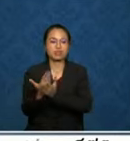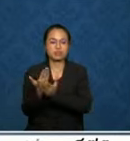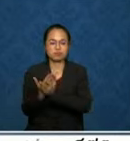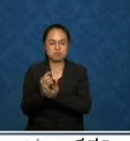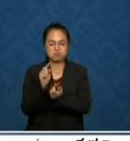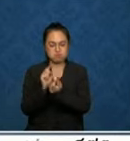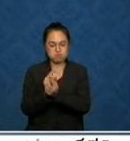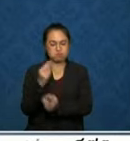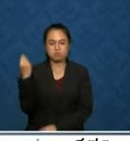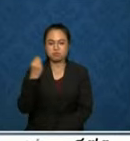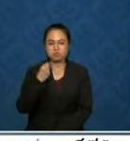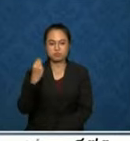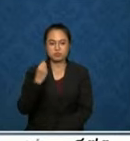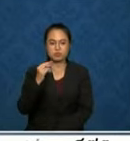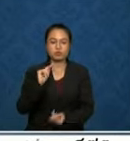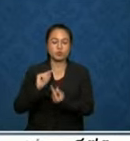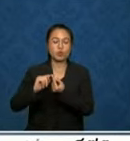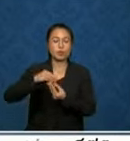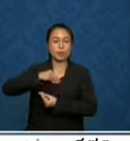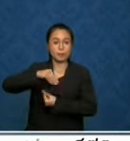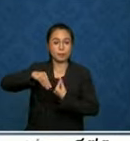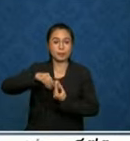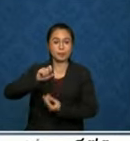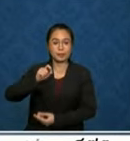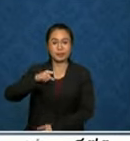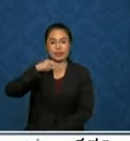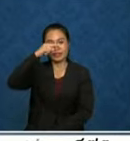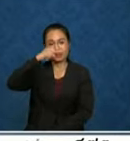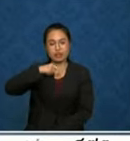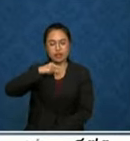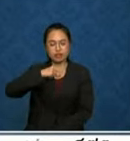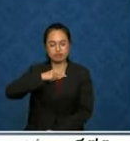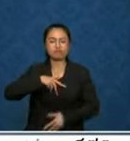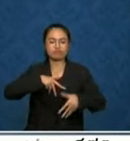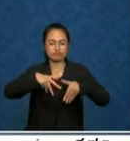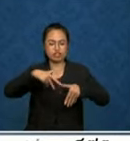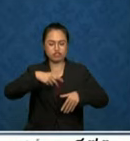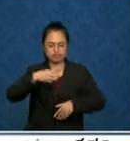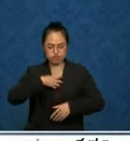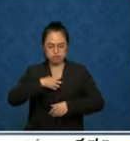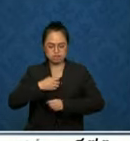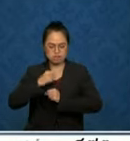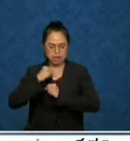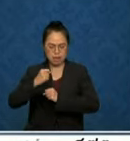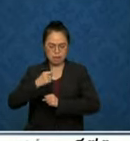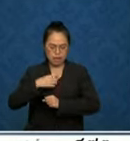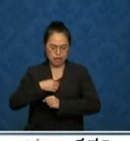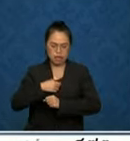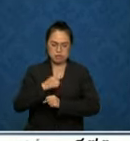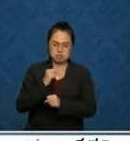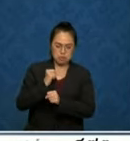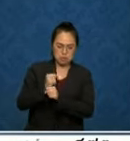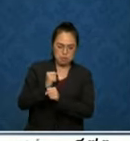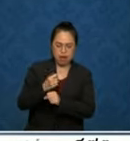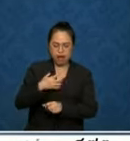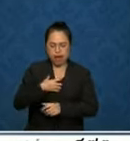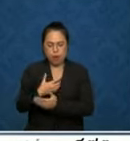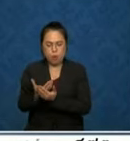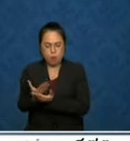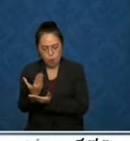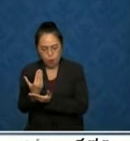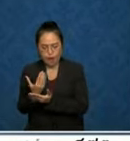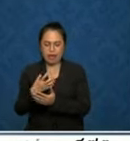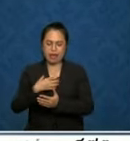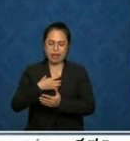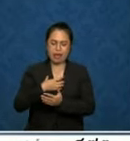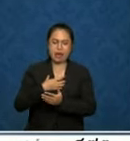าความเหลื่อมล้ำทางเศรษฐกิจของประเทศเราเนี่ยมันผลักดันให้ผู้คนมากมายต้องพยายามแล้วพยายามอีกเพื่อที่เขาจะขยับฐานะทางการเงินของพวกเ